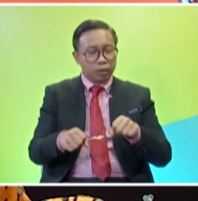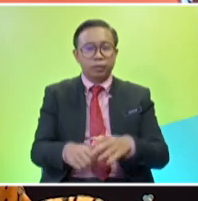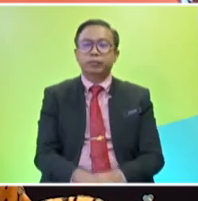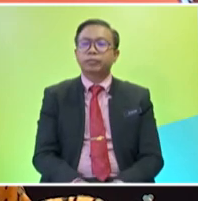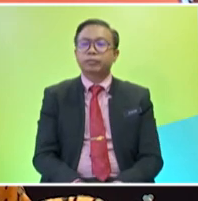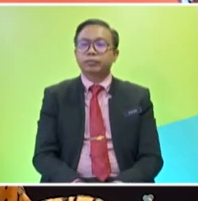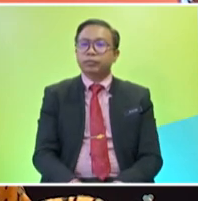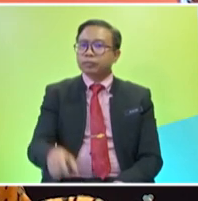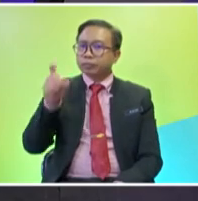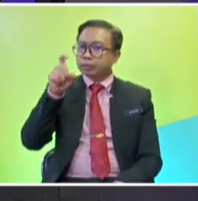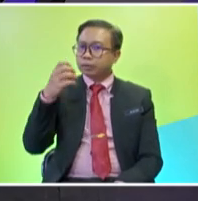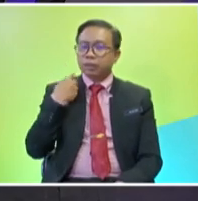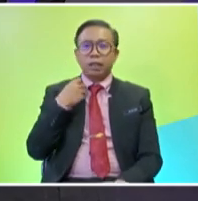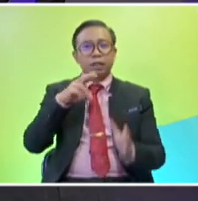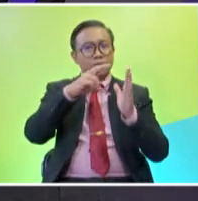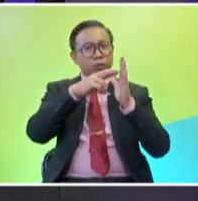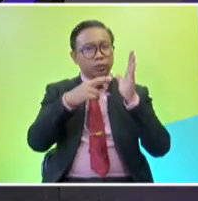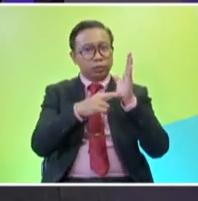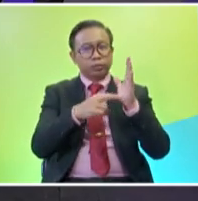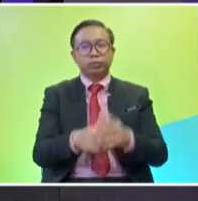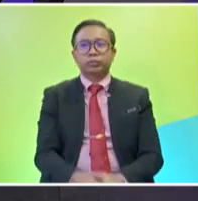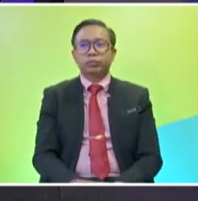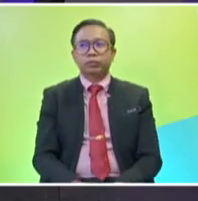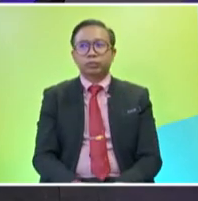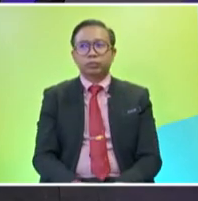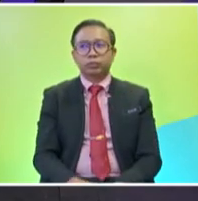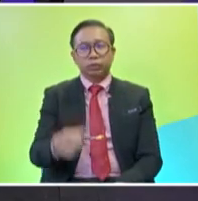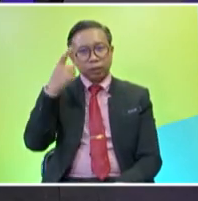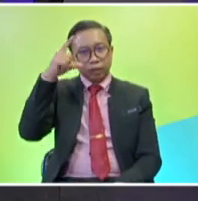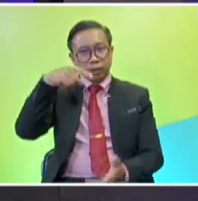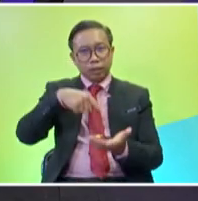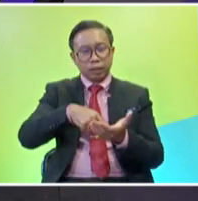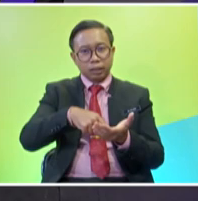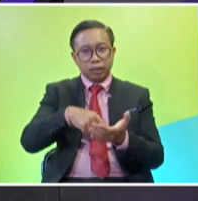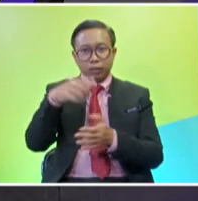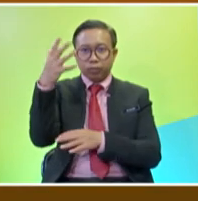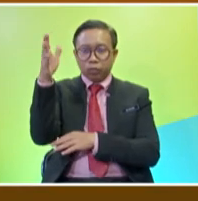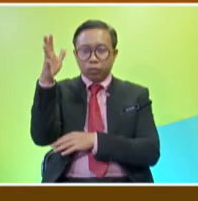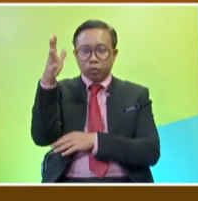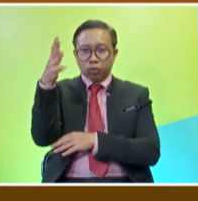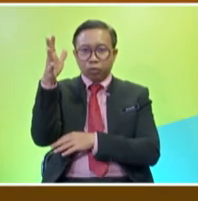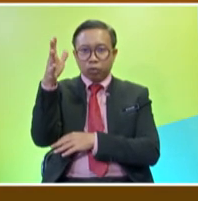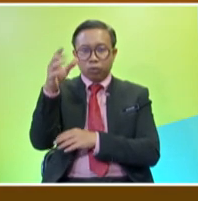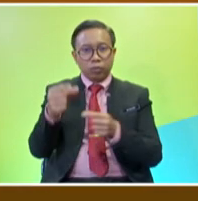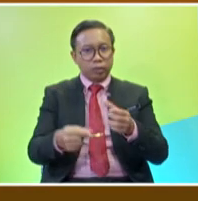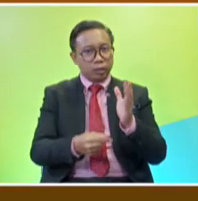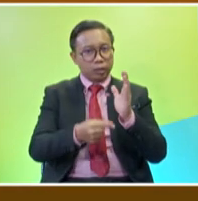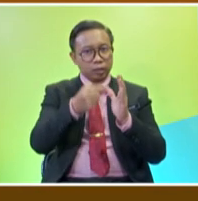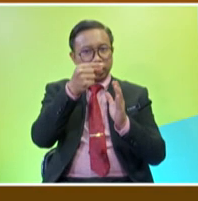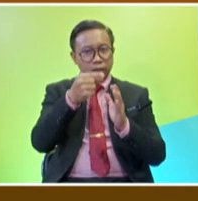bersyarat Oke kita lihat ini antaranya pokok batang pokok konifer biasanya